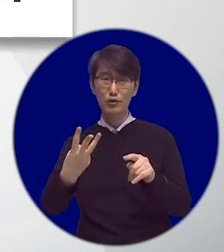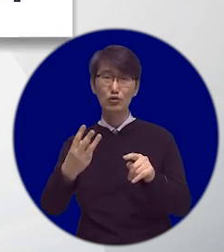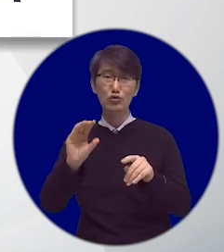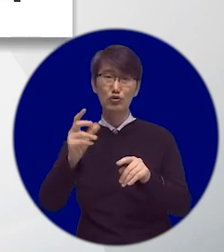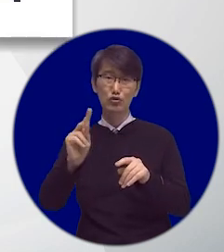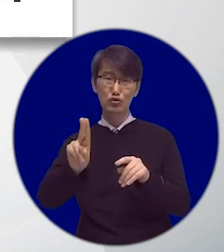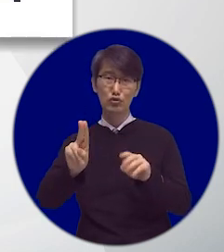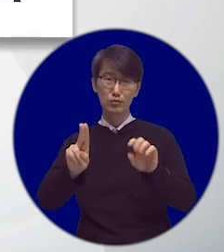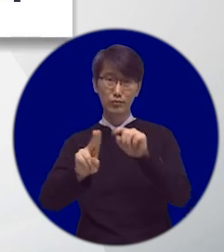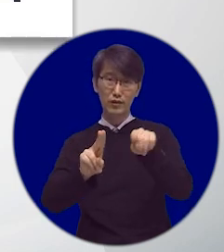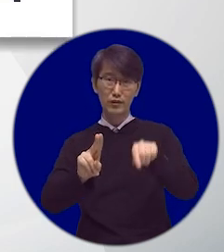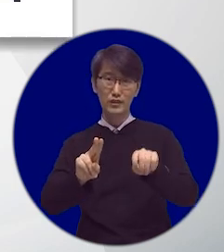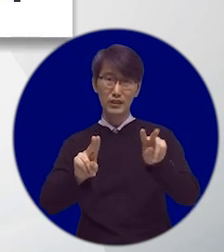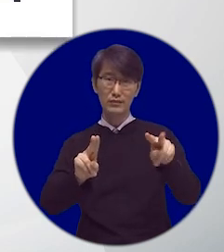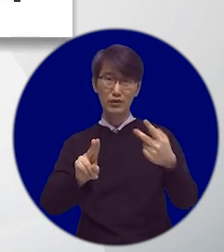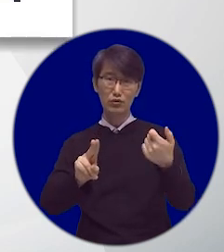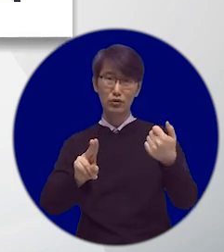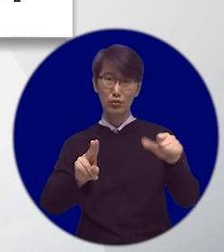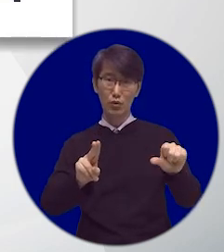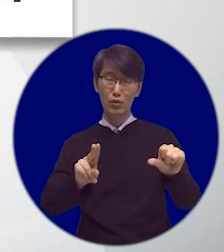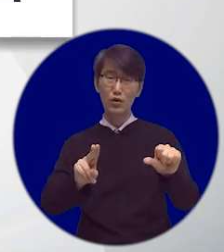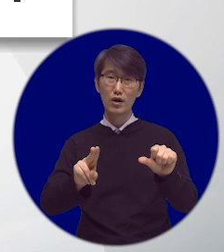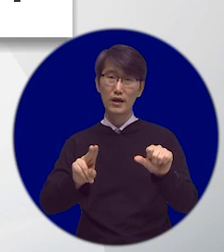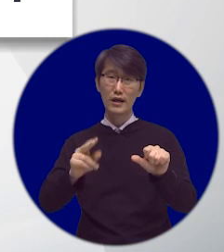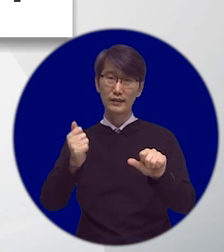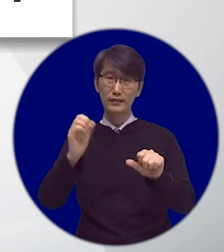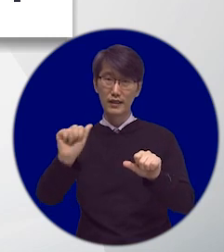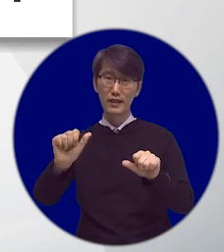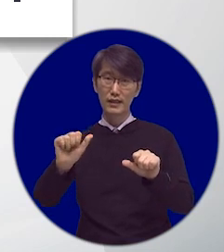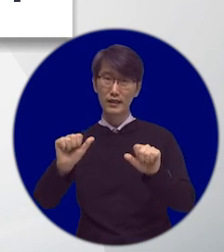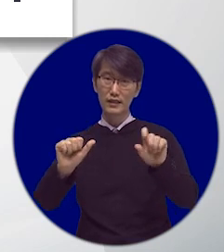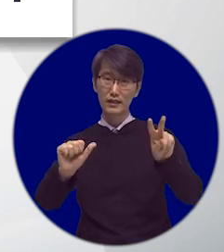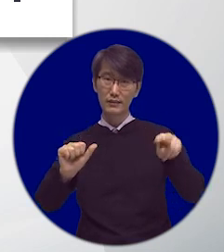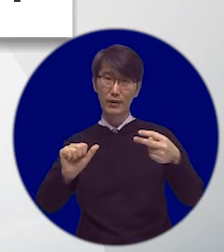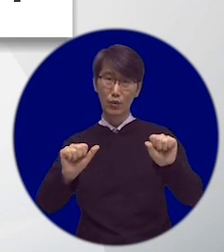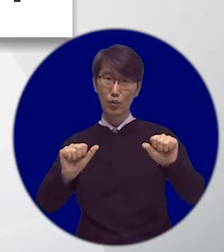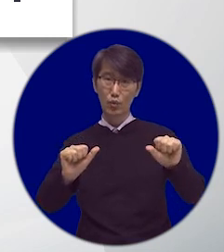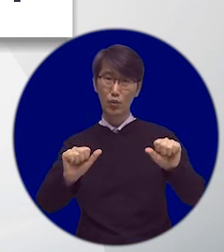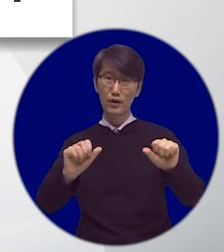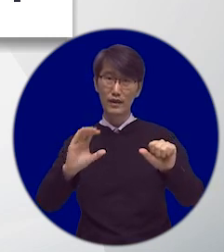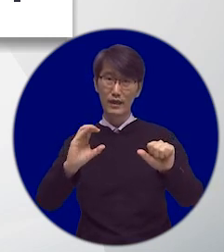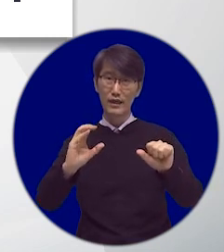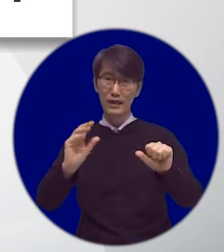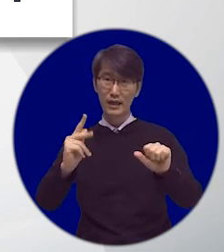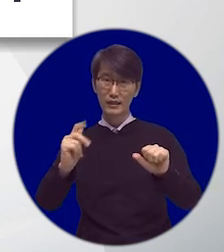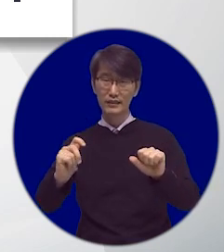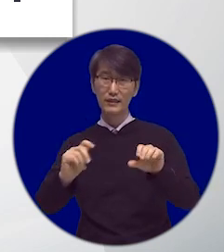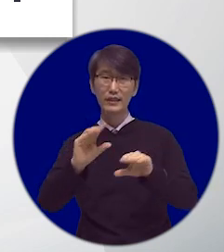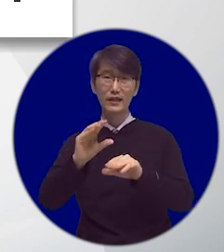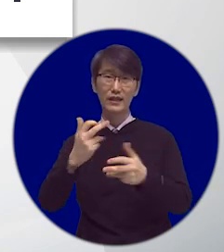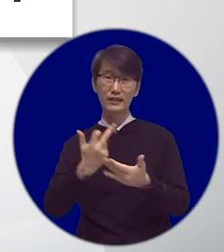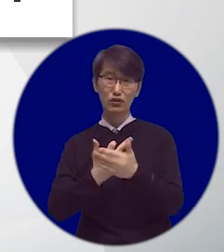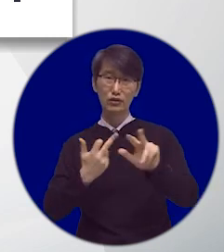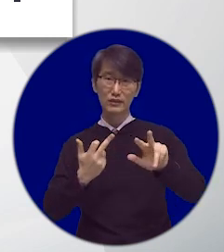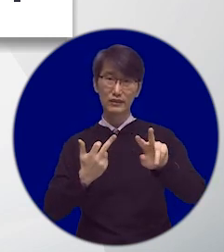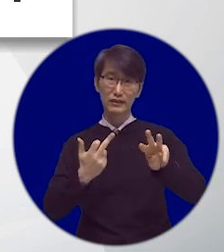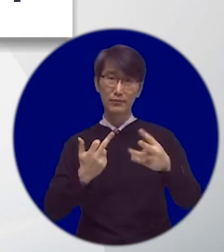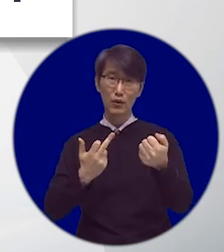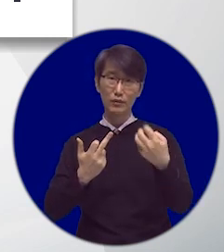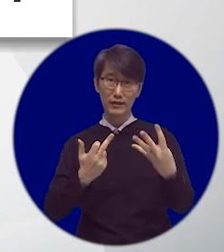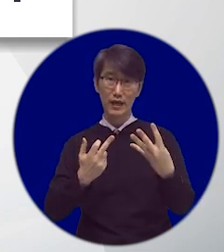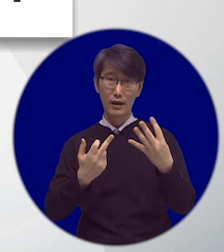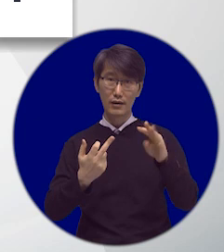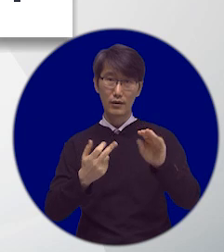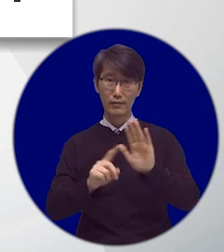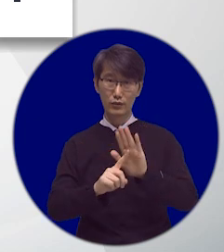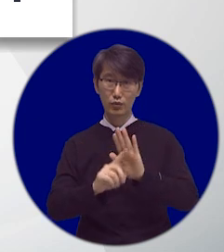유플러스TV 256번, SK BTV 케이블 205번, KCTV 제주방송 354번을 통해